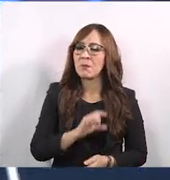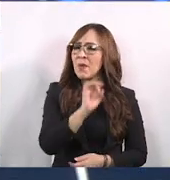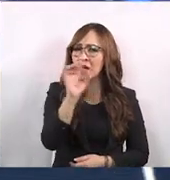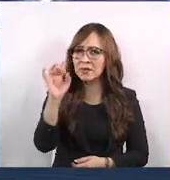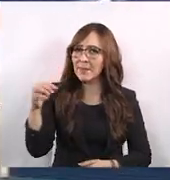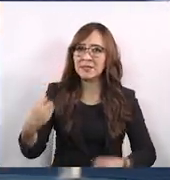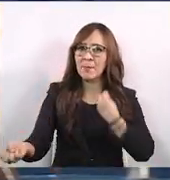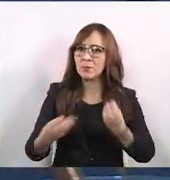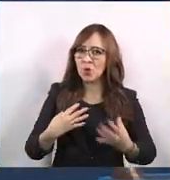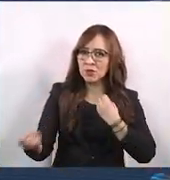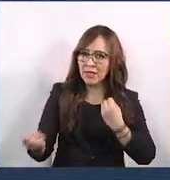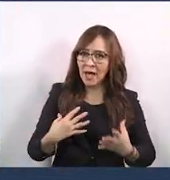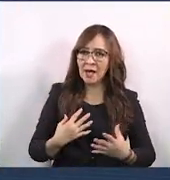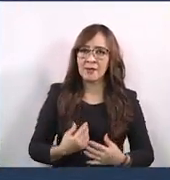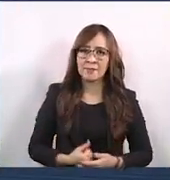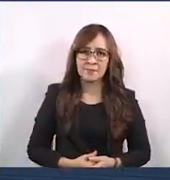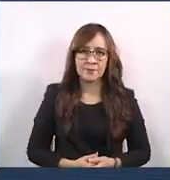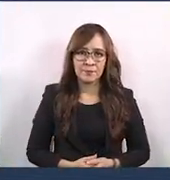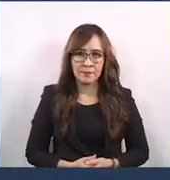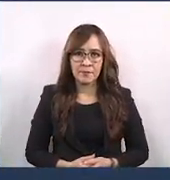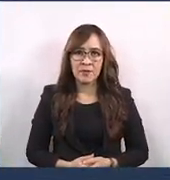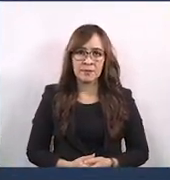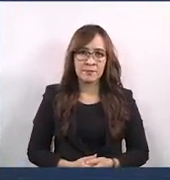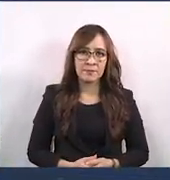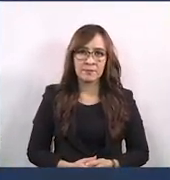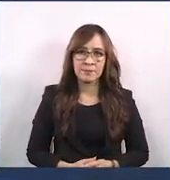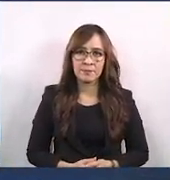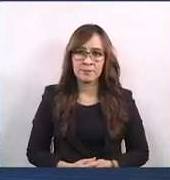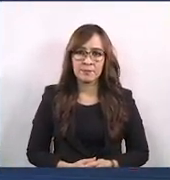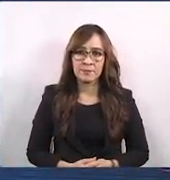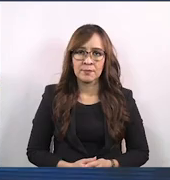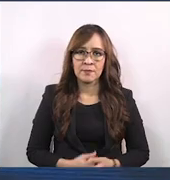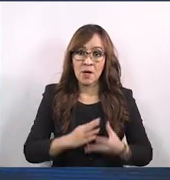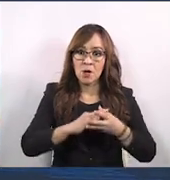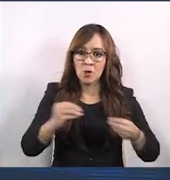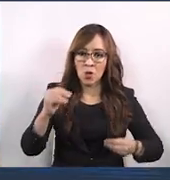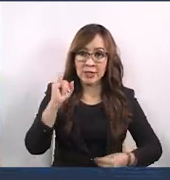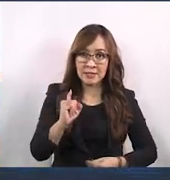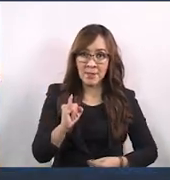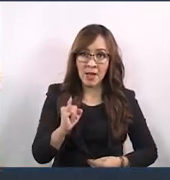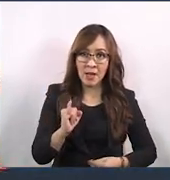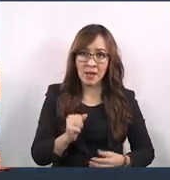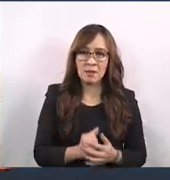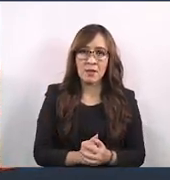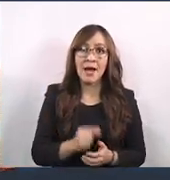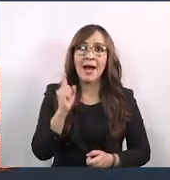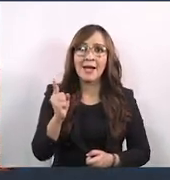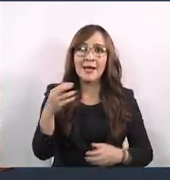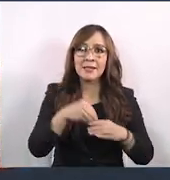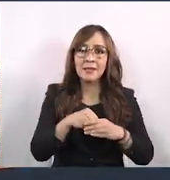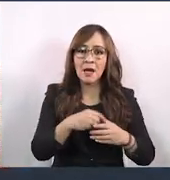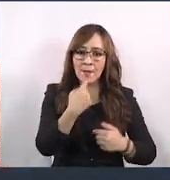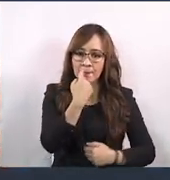berbuat dosa dan sudah tidak ada lagi suara Tuhan baginya kenapa kalau dia sudah nyaman dalam dosanya karena Rohis email menguasai